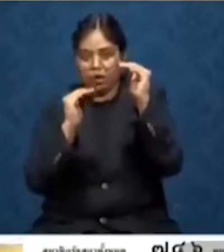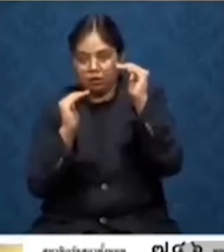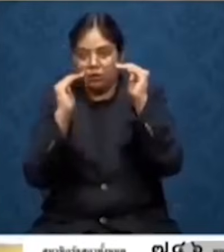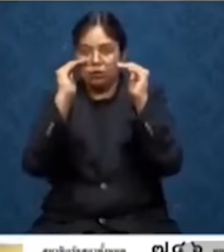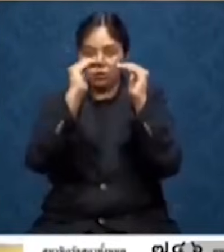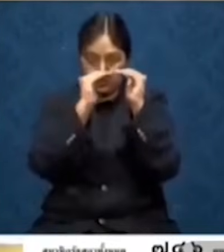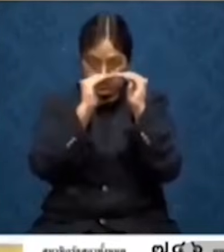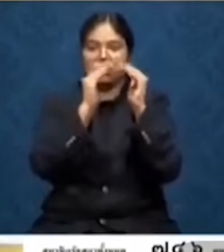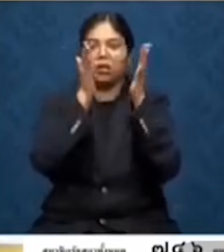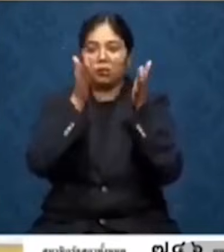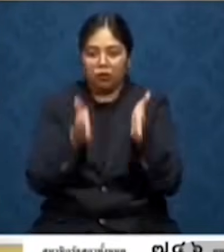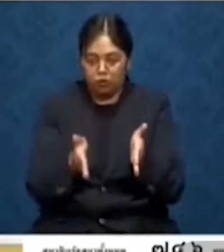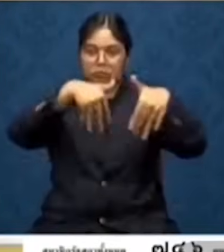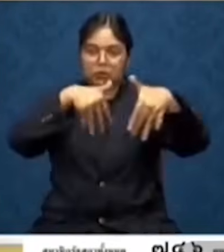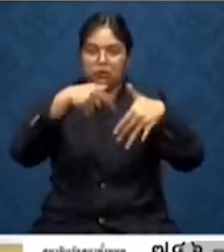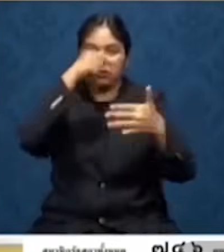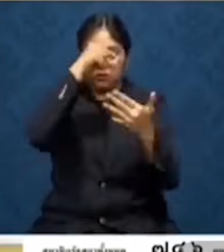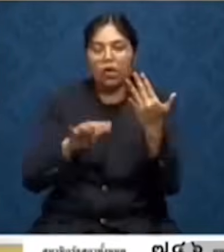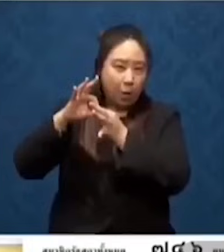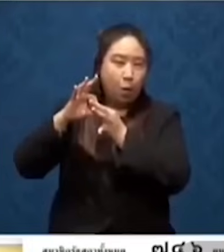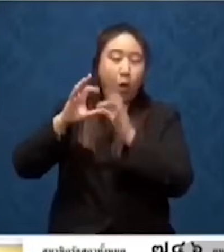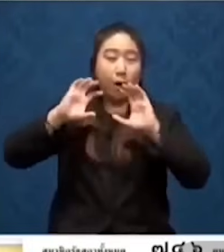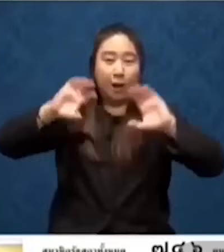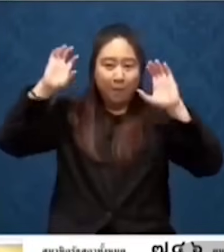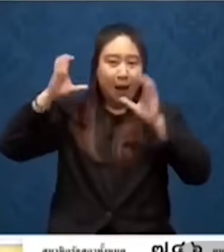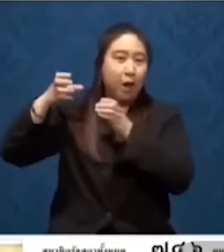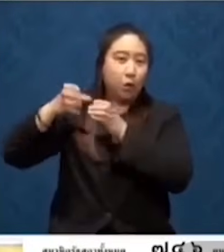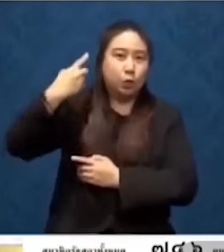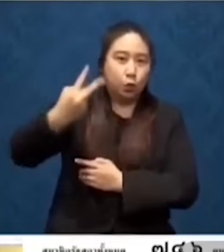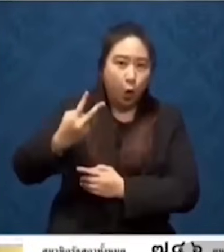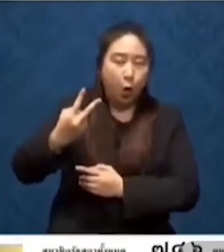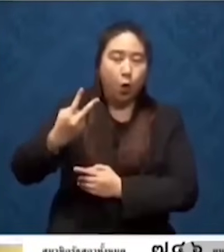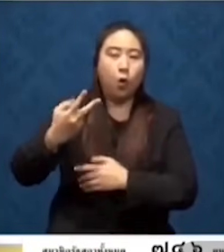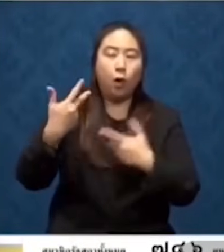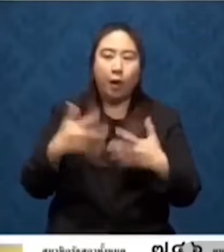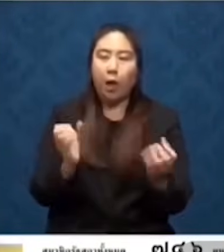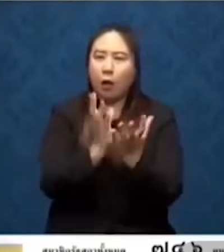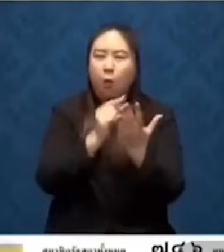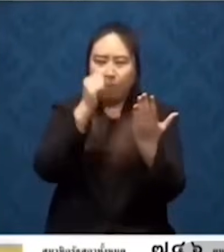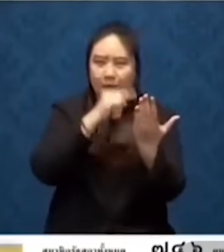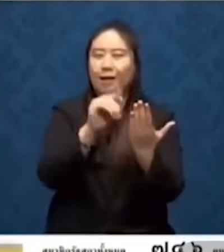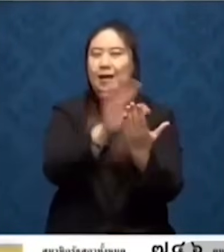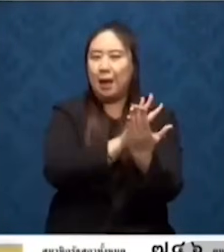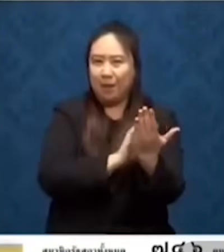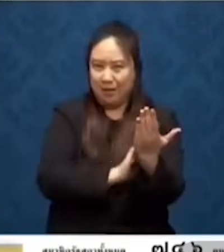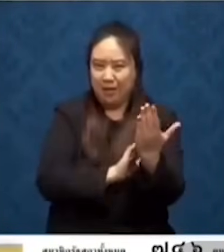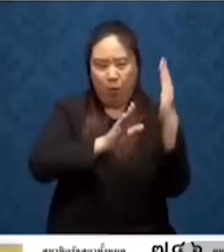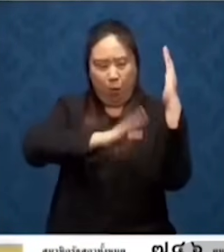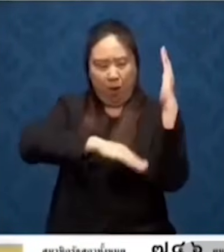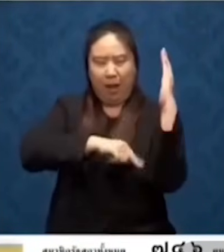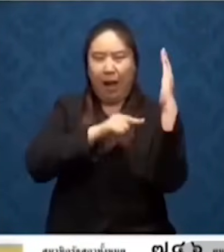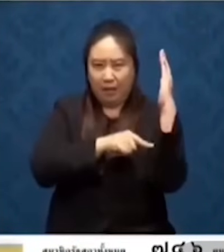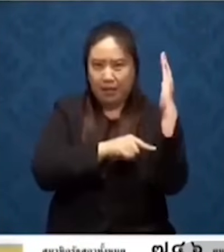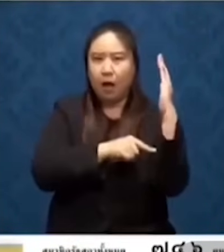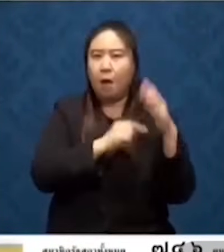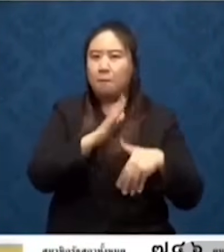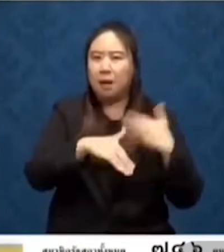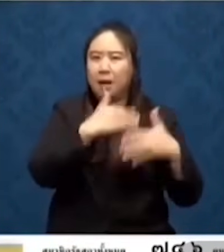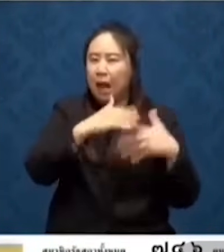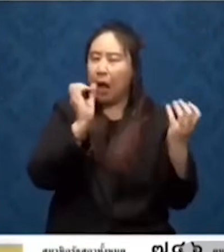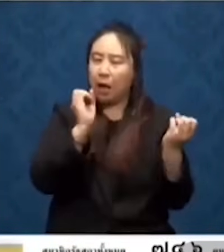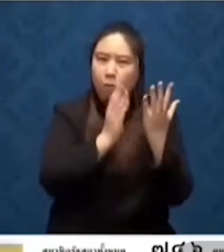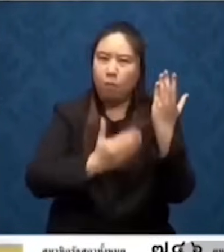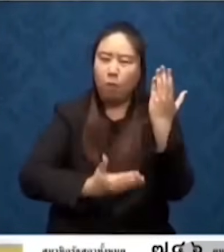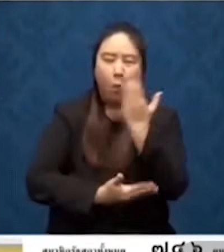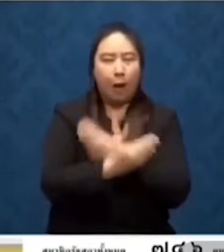กับพี่น้องประชาชนคนไทยทุกคนครับ กระทบต่อการพัฒนาประเทศของภาคใต้อย่างรุนแรงเสียโอกาสอย่